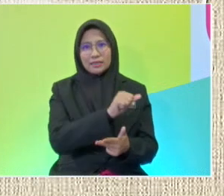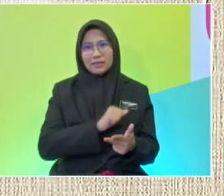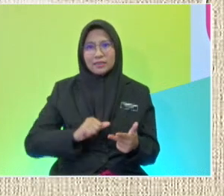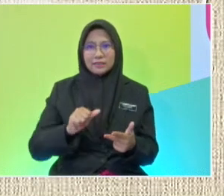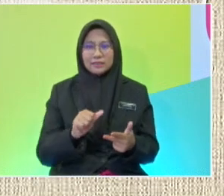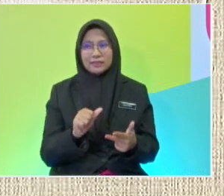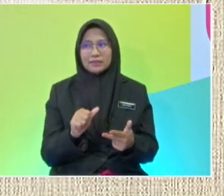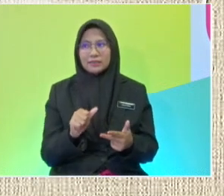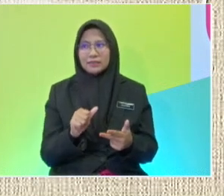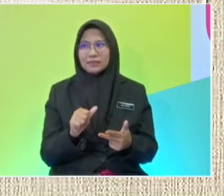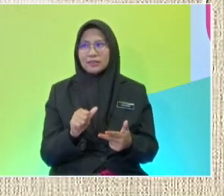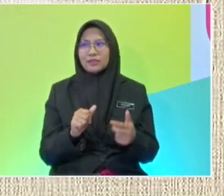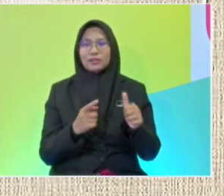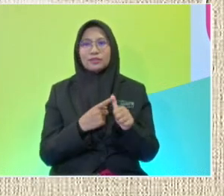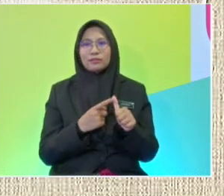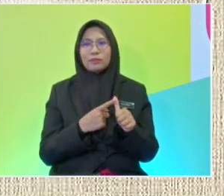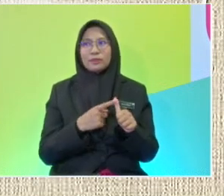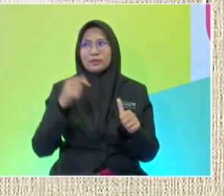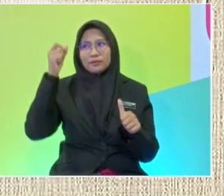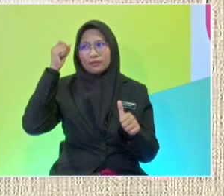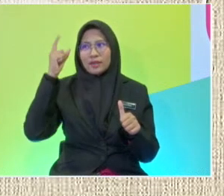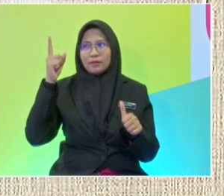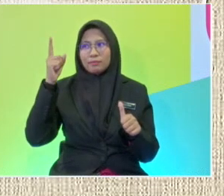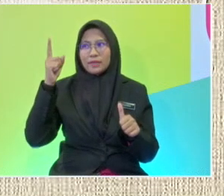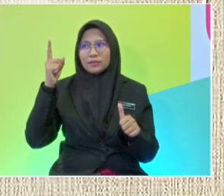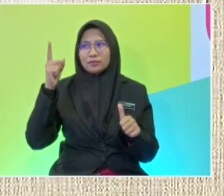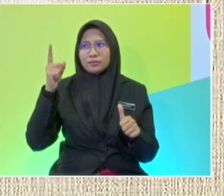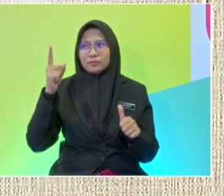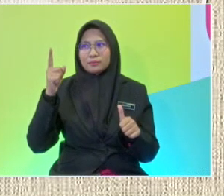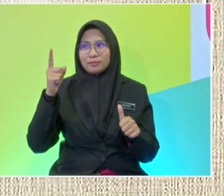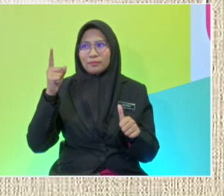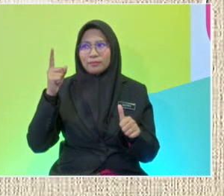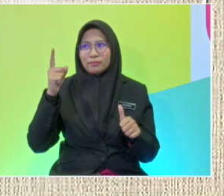yang melibatkan penggunaan pengetahuan apa situasi baru aplikasi